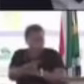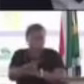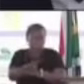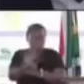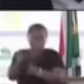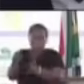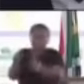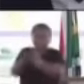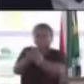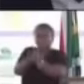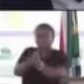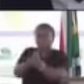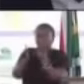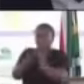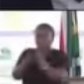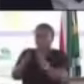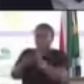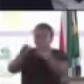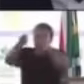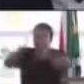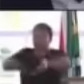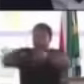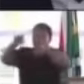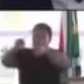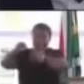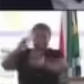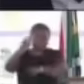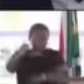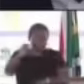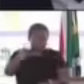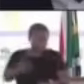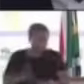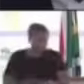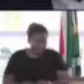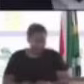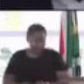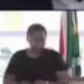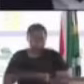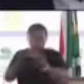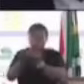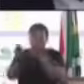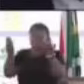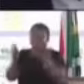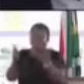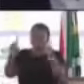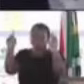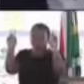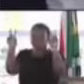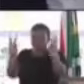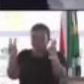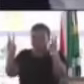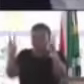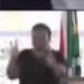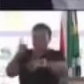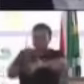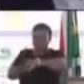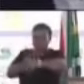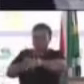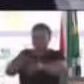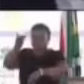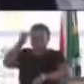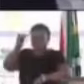uzosibambisa kuyisibusiso lokho nina besilo ngenxa yesikhathi ngiyazi